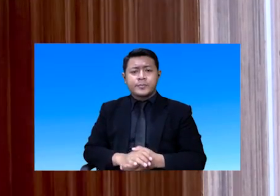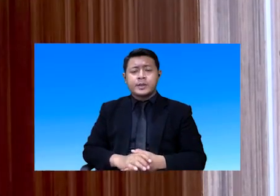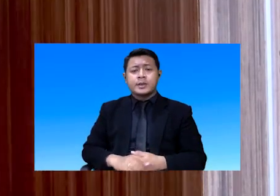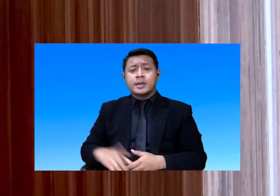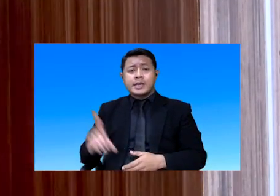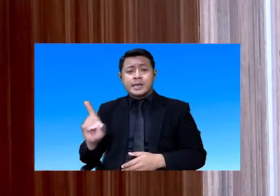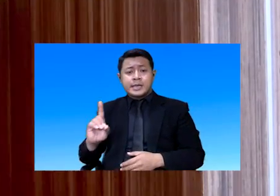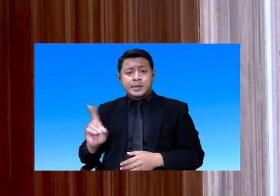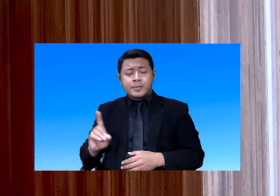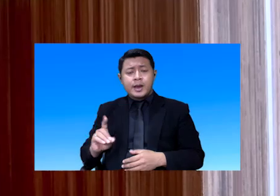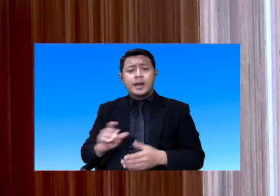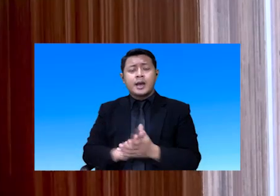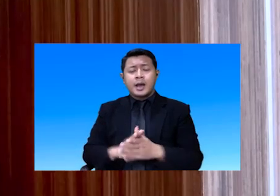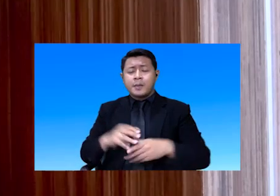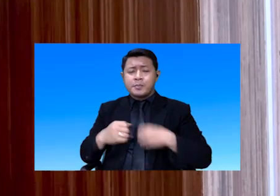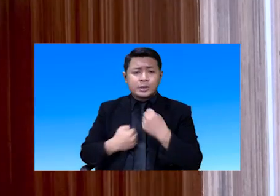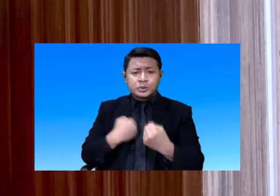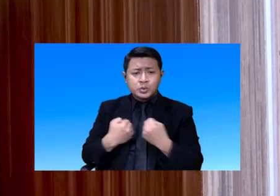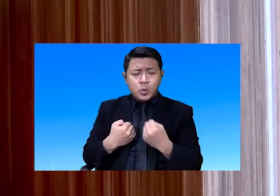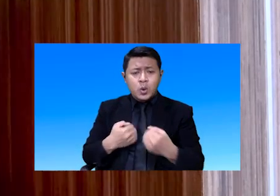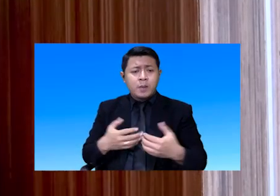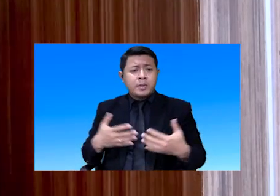berjuang tanpa sesuatu